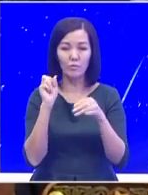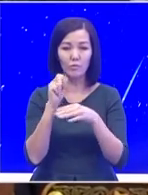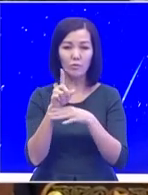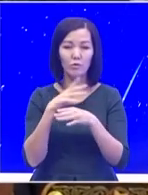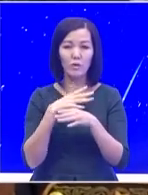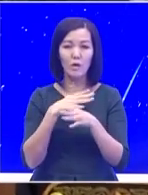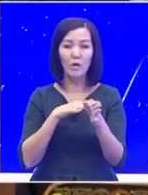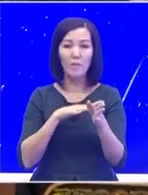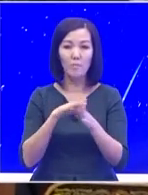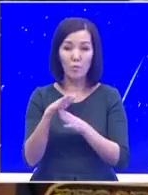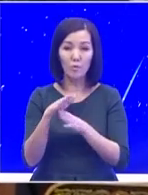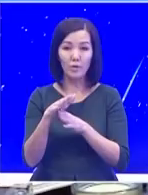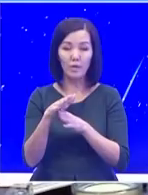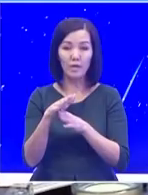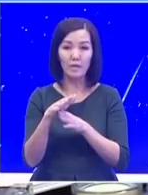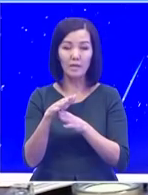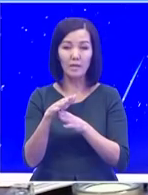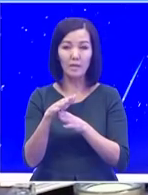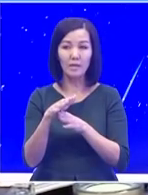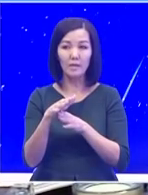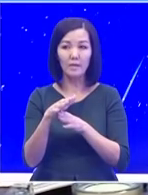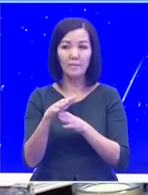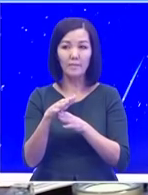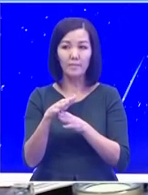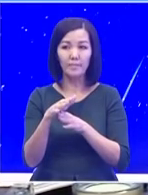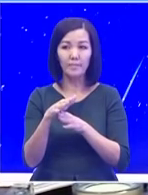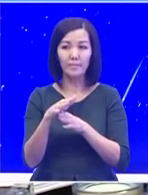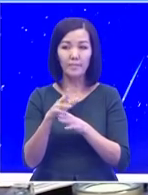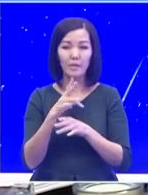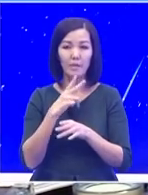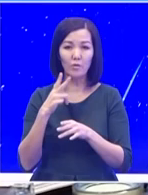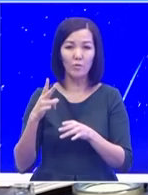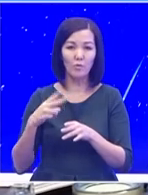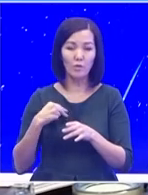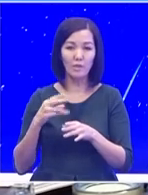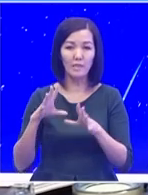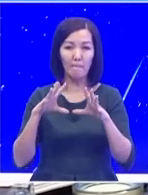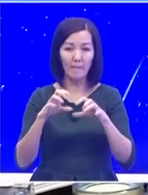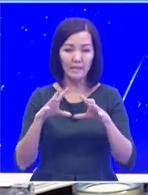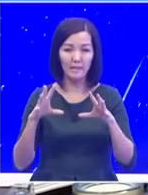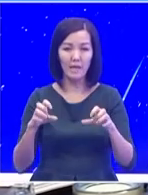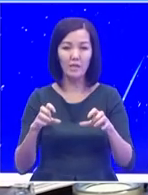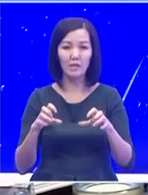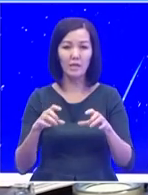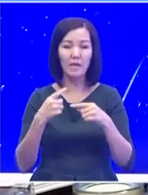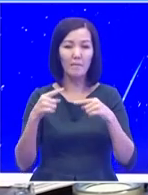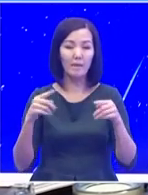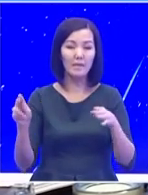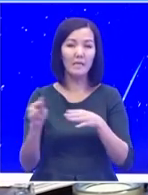Полностью. Через вот этот центр или что, ана массаж, ему другие эти дела,